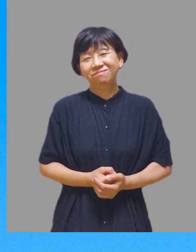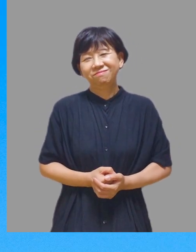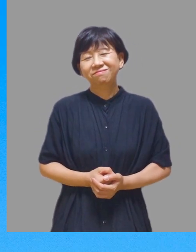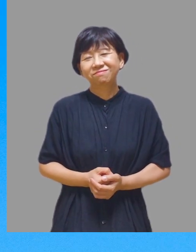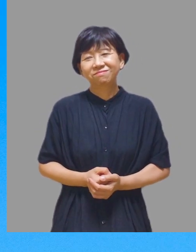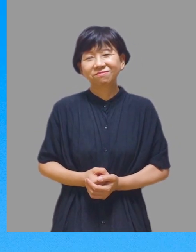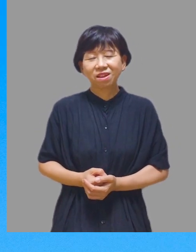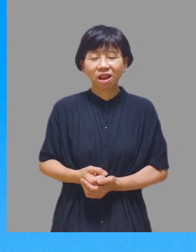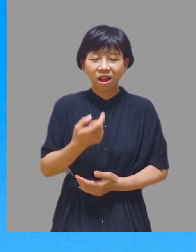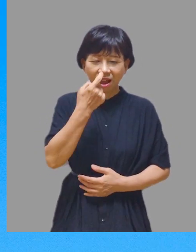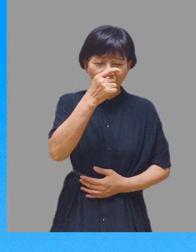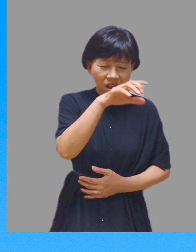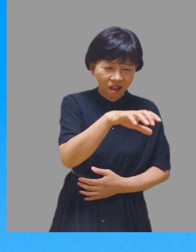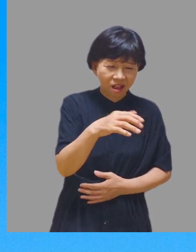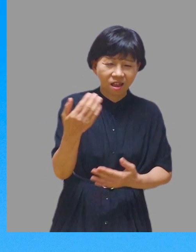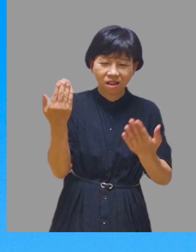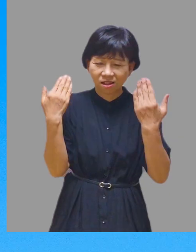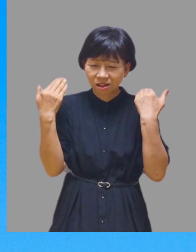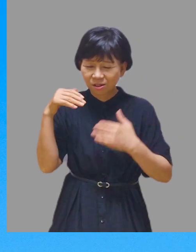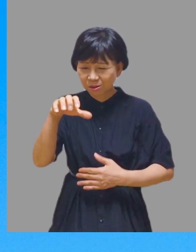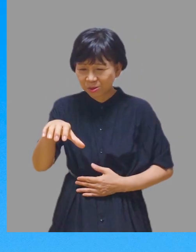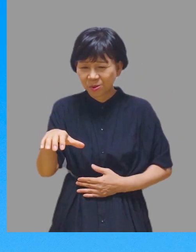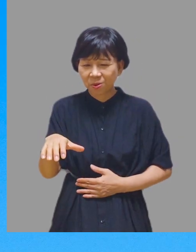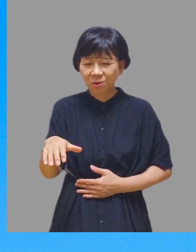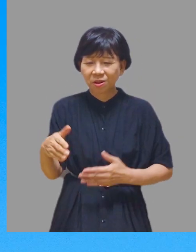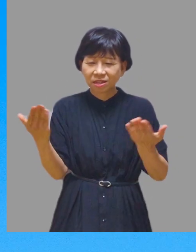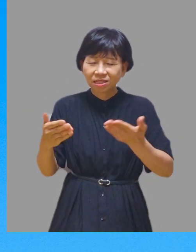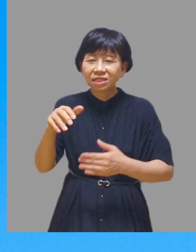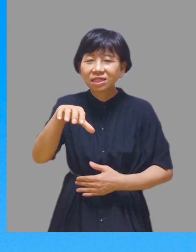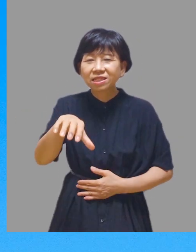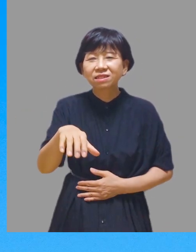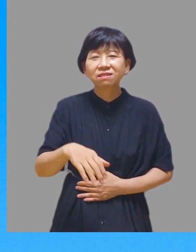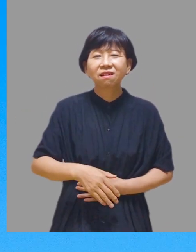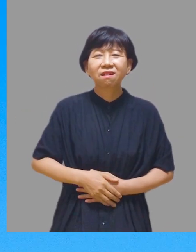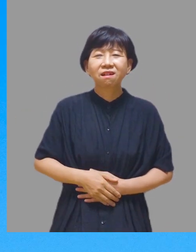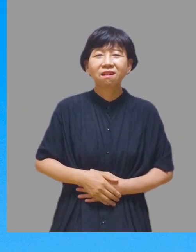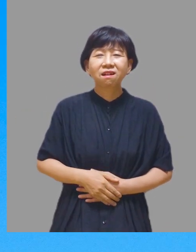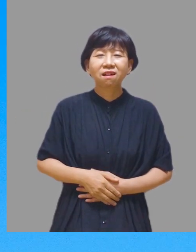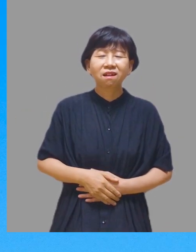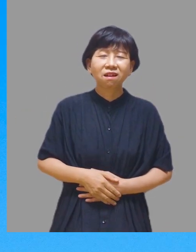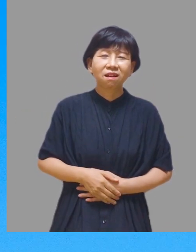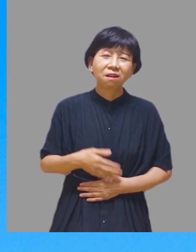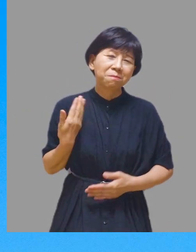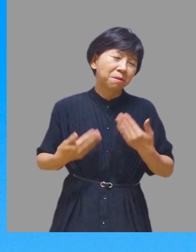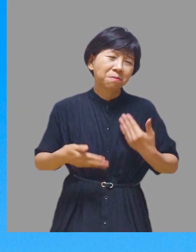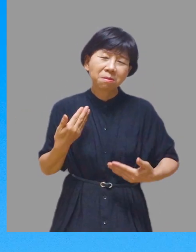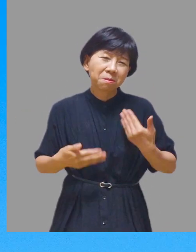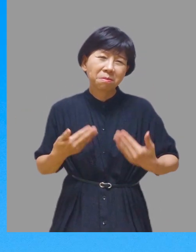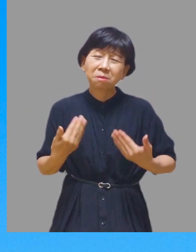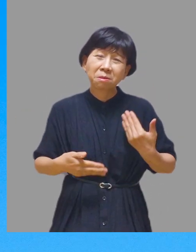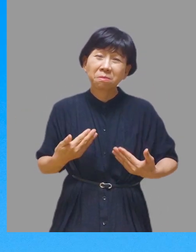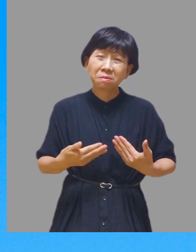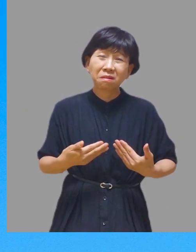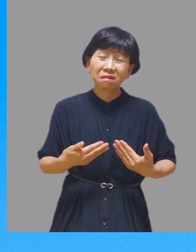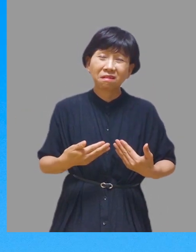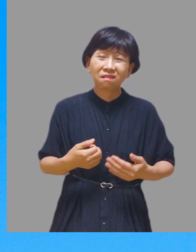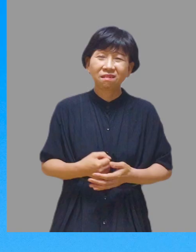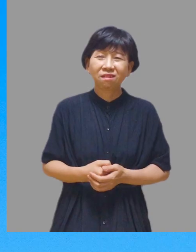학원으로, 학교로, 직장으로 예배를 드려야 될 시간에도 정신없이 우리가 그 시간을 다 빼앗기고 있어요.